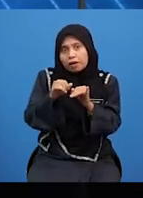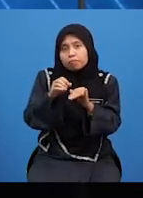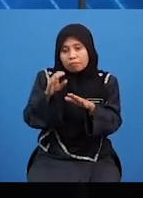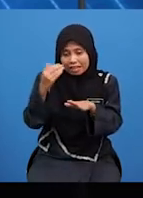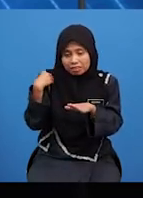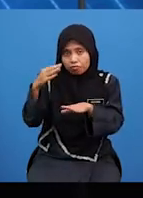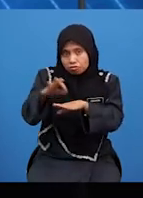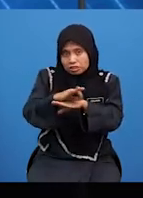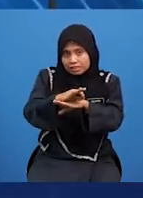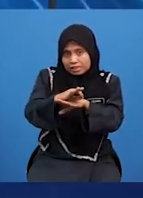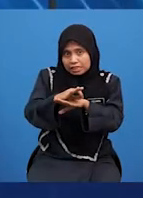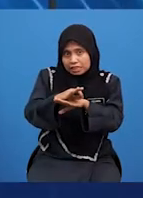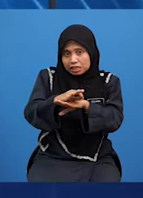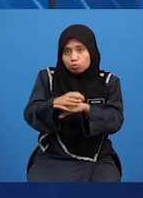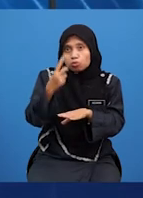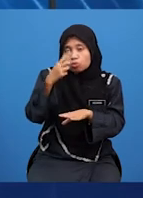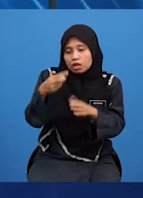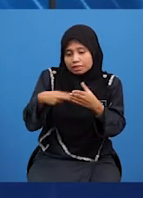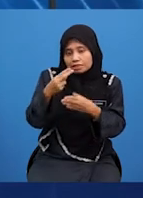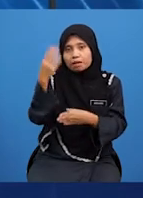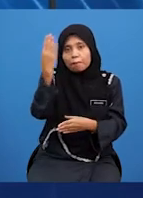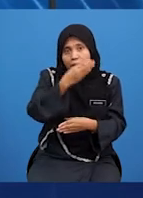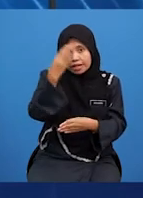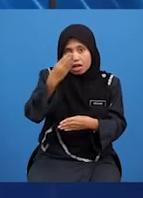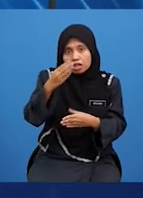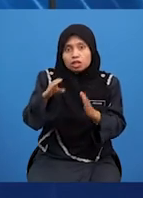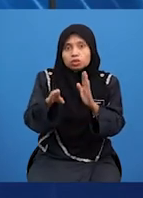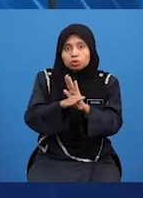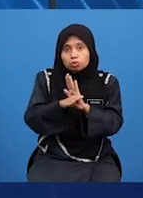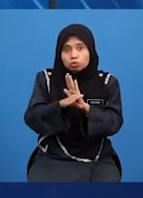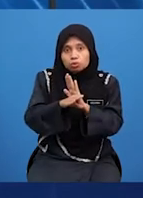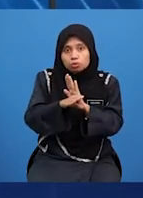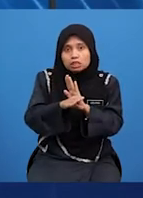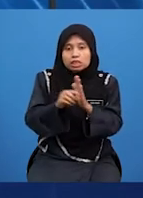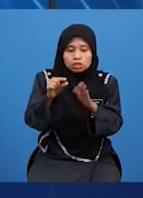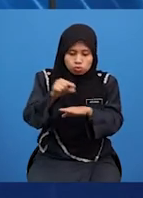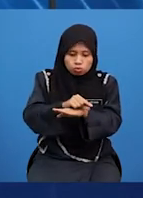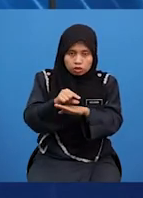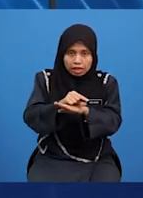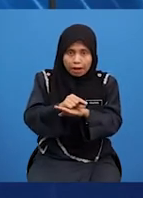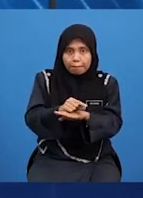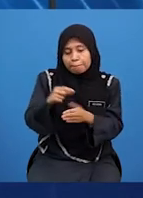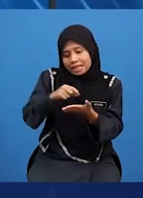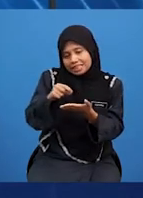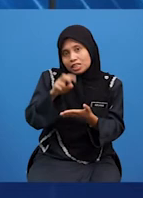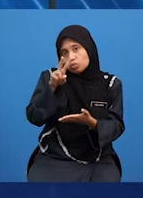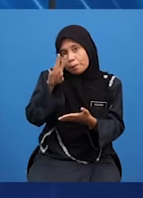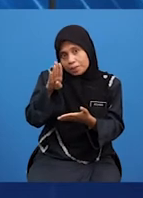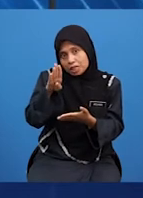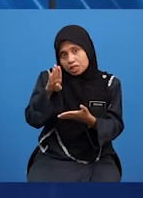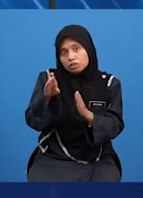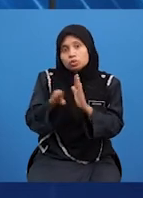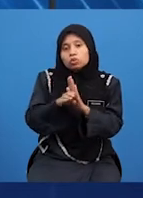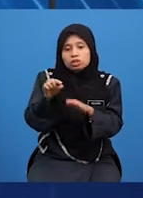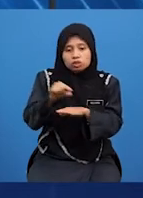semasa menghasilkan tone dan shading. Seperti saya katakan tadi, kalau anda kata kita nak melakar, kita menggunakan pensel 2B dan sebagainya. Tetapi apabila kita nak buat